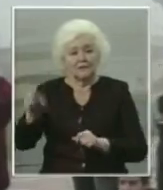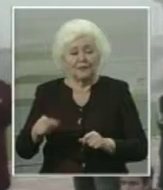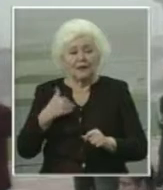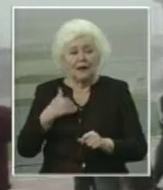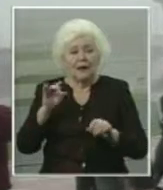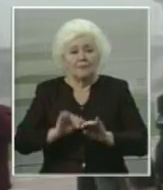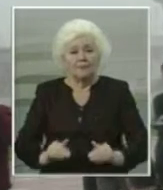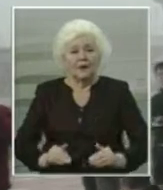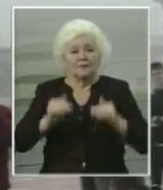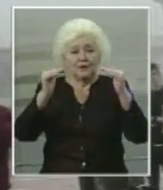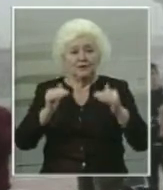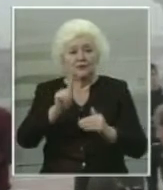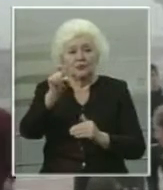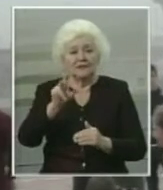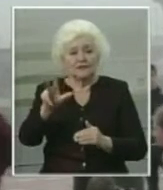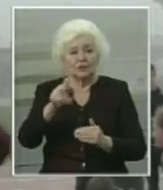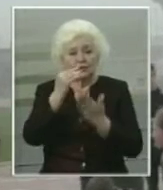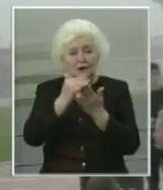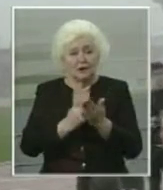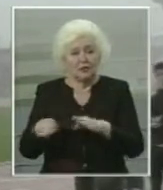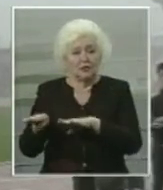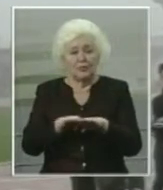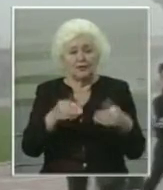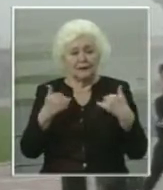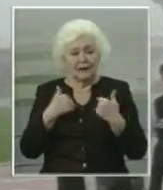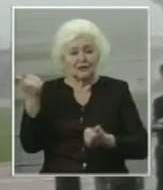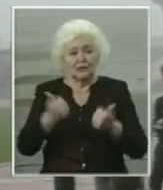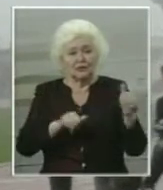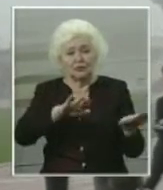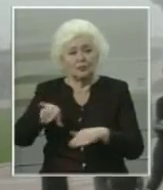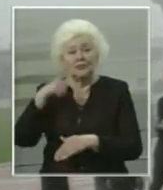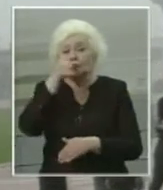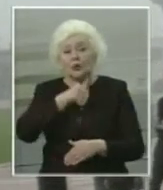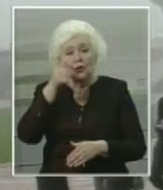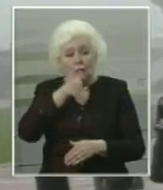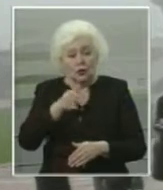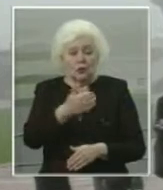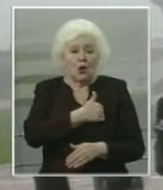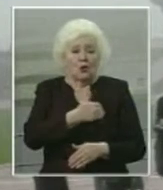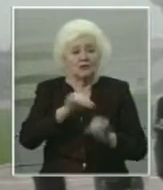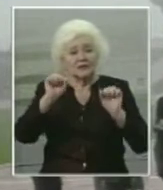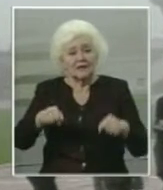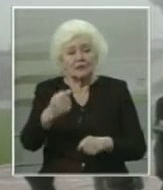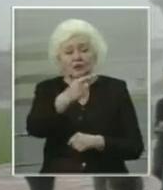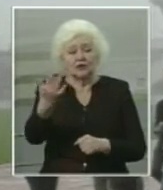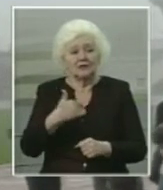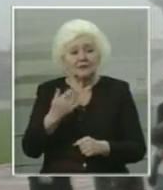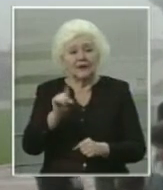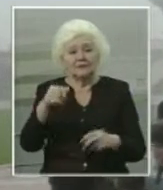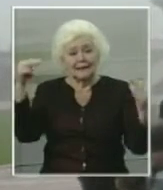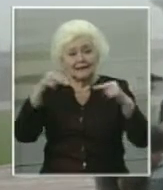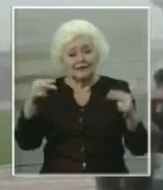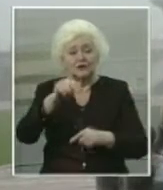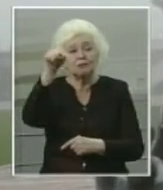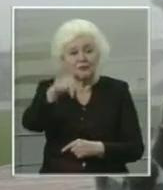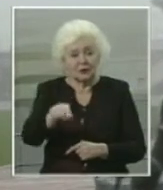піднялись на 103 пункти в порівнянні з нашими показниками минулого року. Хоч це, можливо, вам нічого не говорить, але це свідчить про